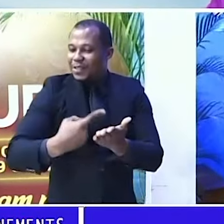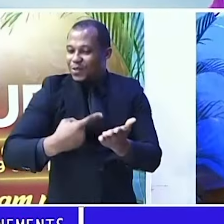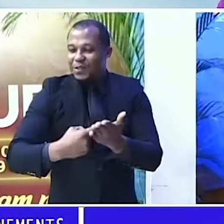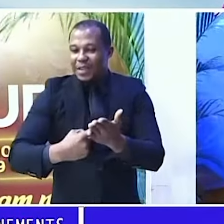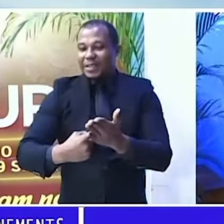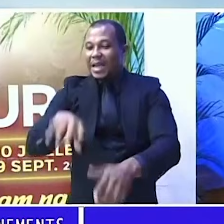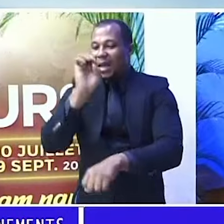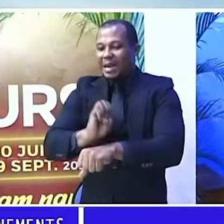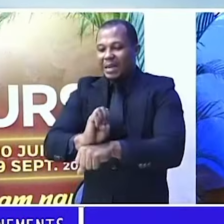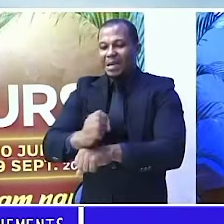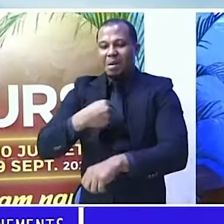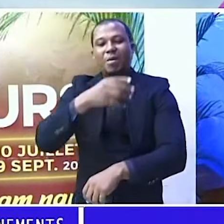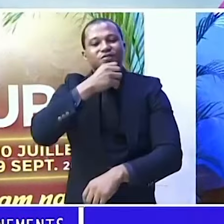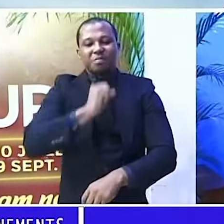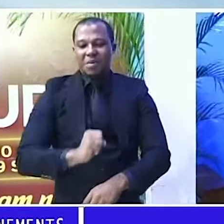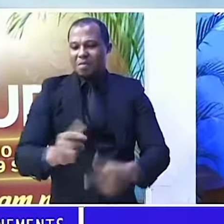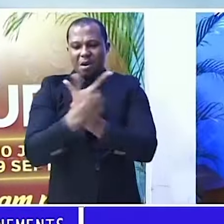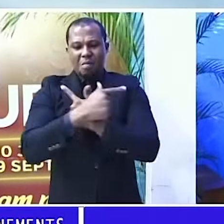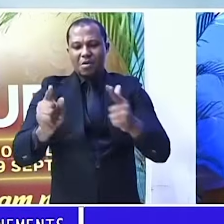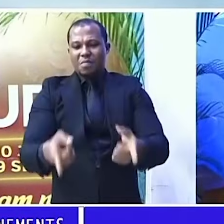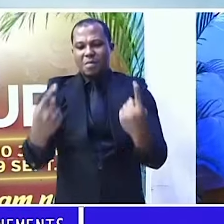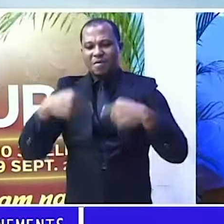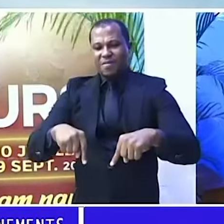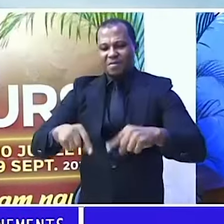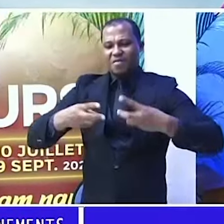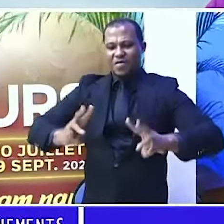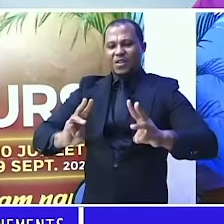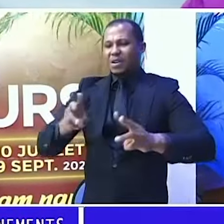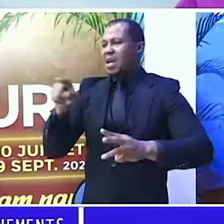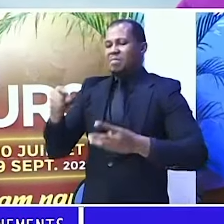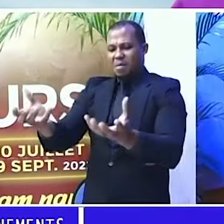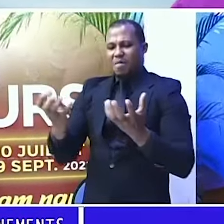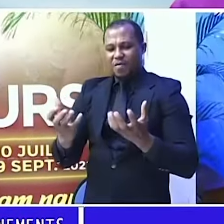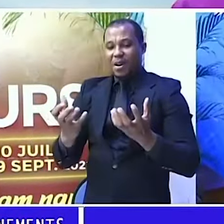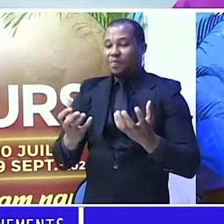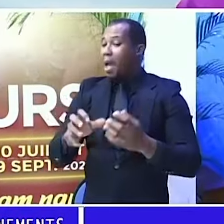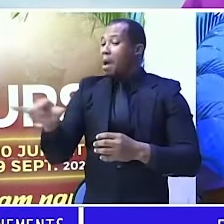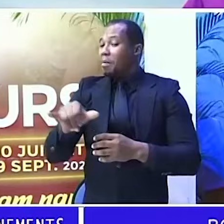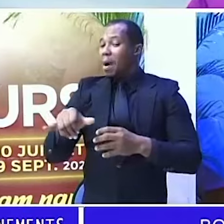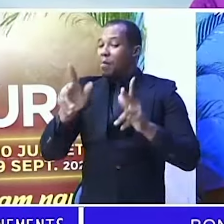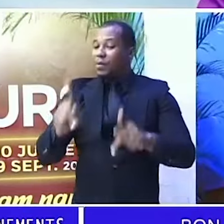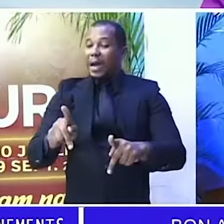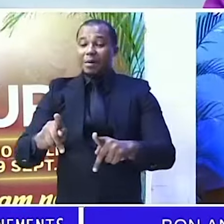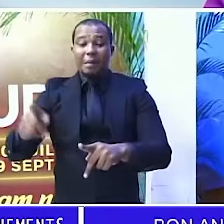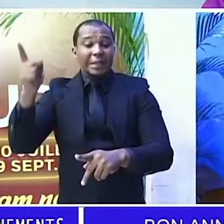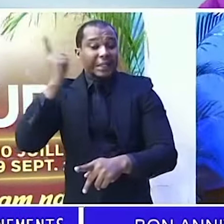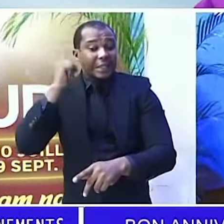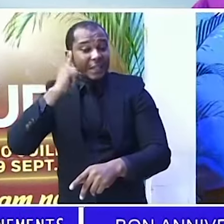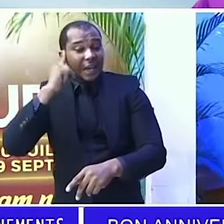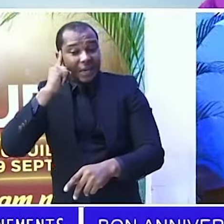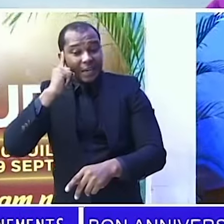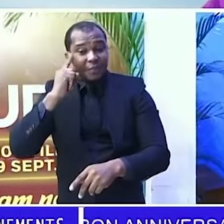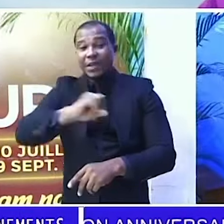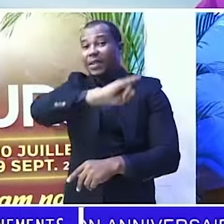moins grand monde moins libre. Moi vine chambler et même moun sa qui tel t'attendé c'est Joe